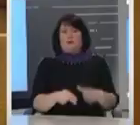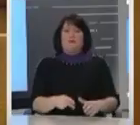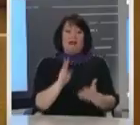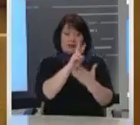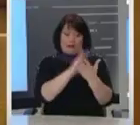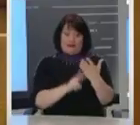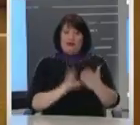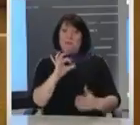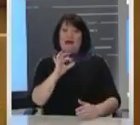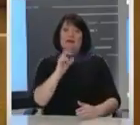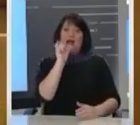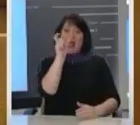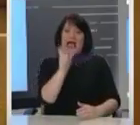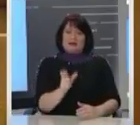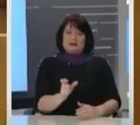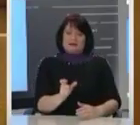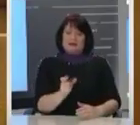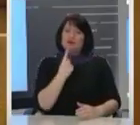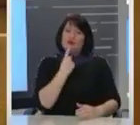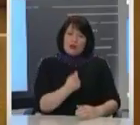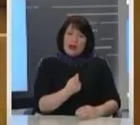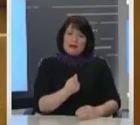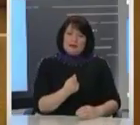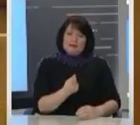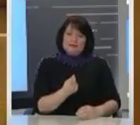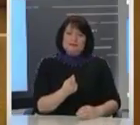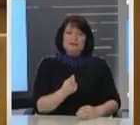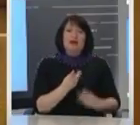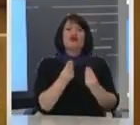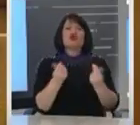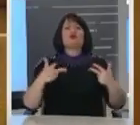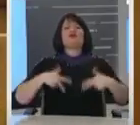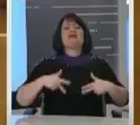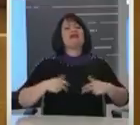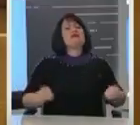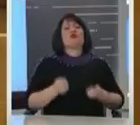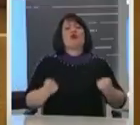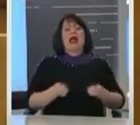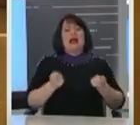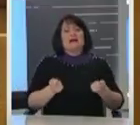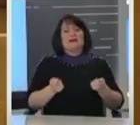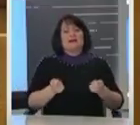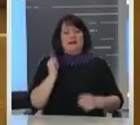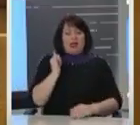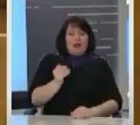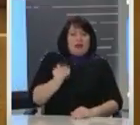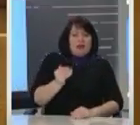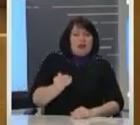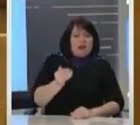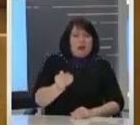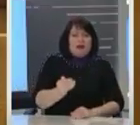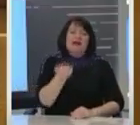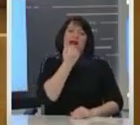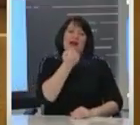λέξεις που χαρακτηρίζουν την τακτική της κυβέρνησης, τις καθυστερήσεις της και